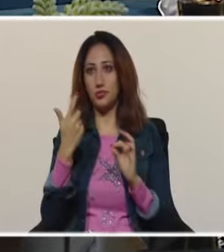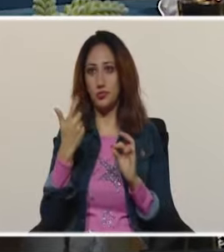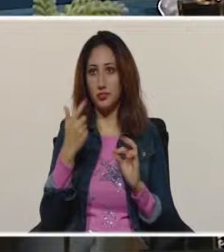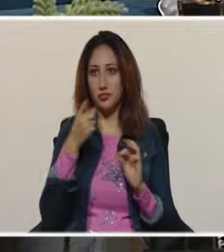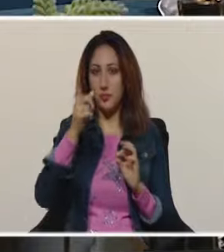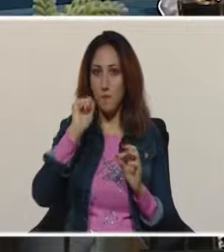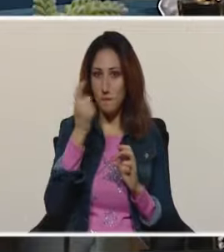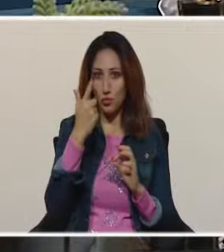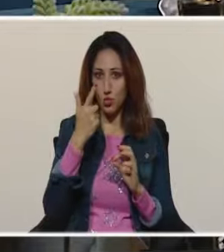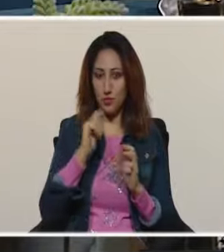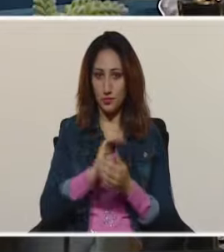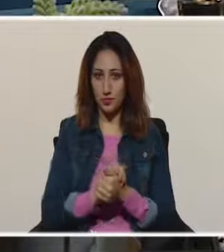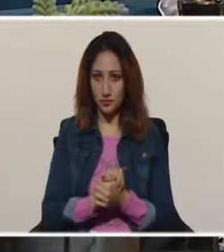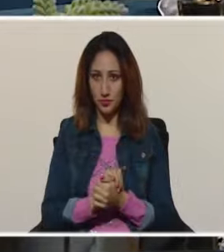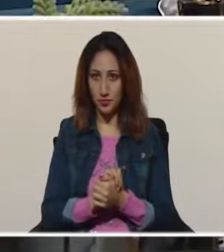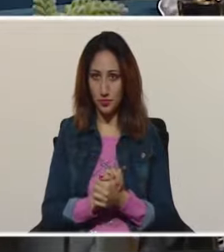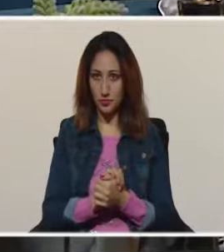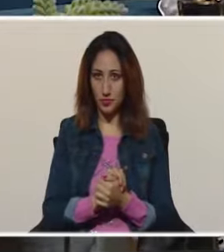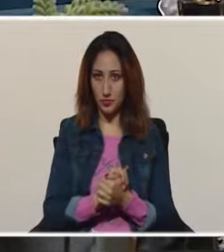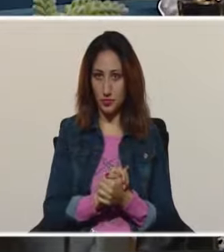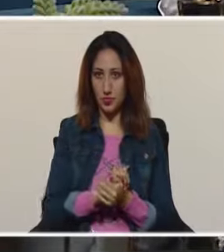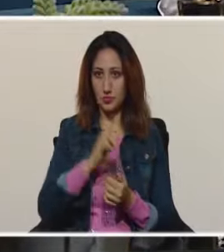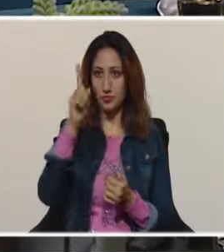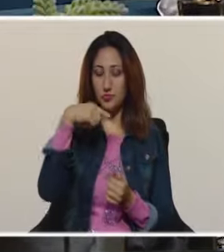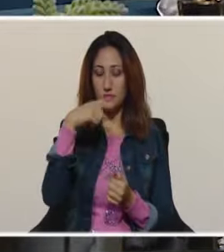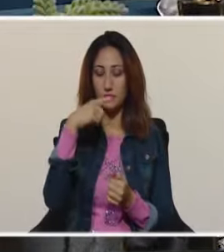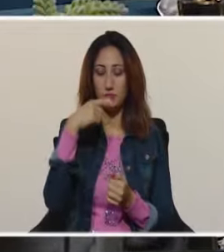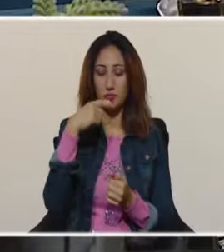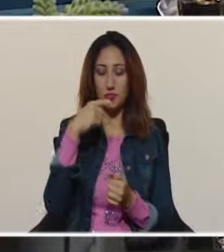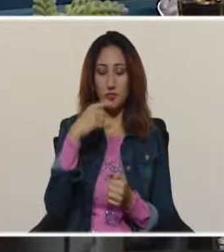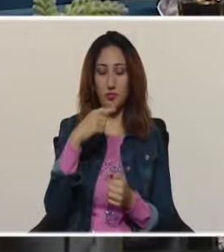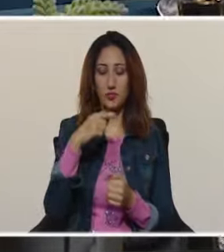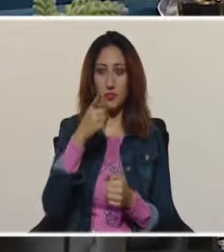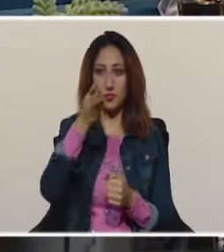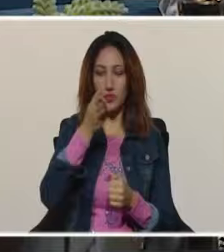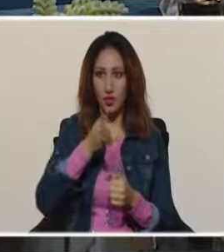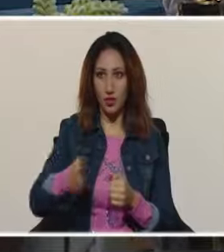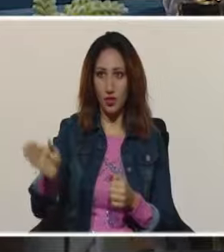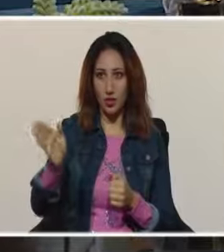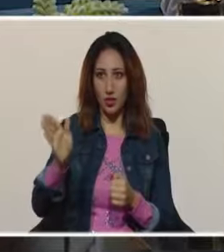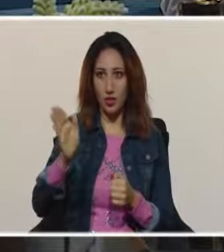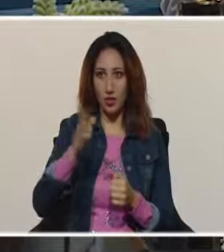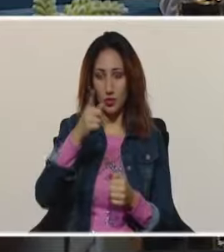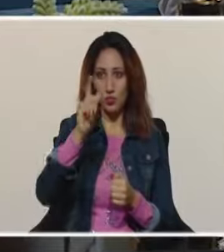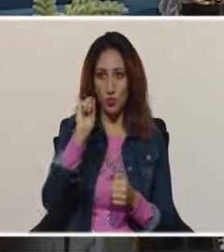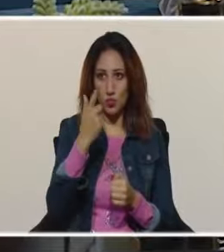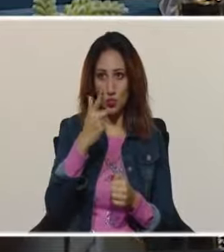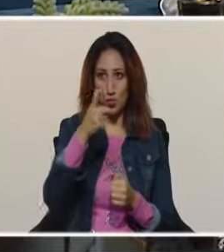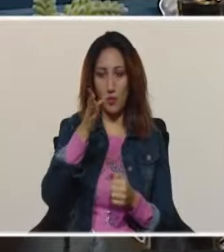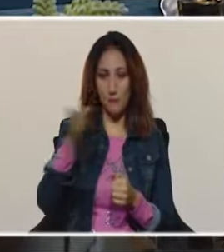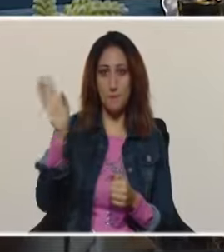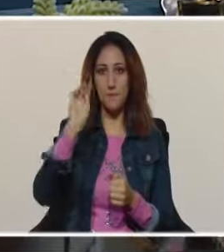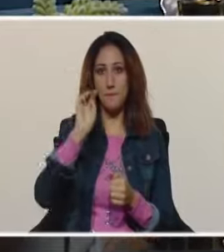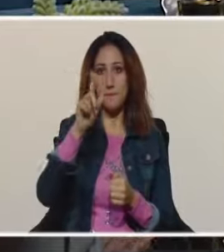نلحق نذاكر. ساعه ونص نلحق قضينا وبين بعض سنس معين كده اللي هو هي قصادي طبعا. هو تمام